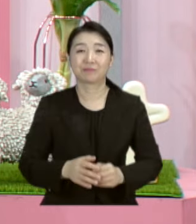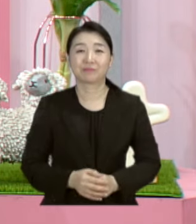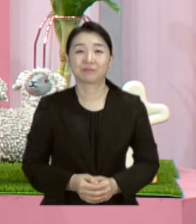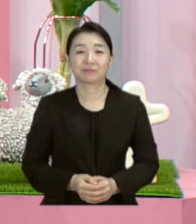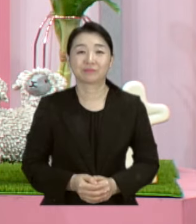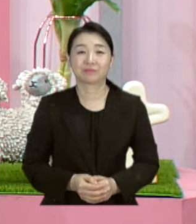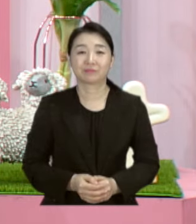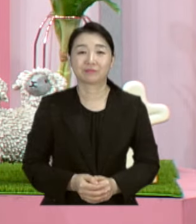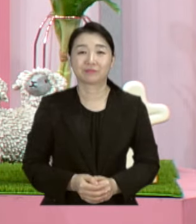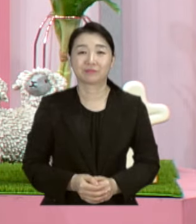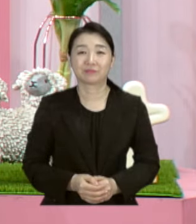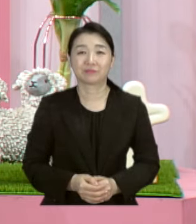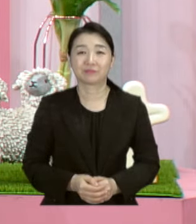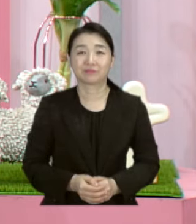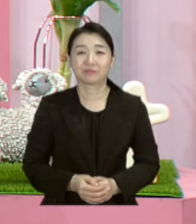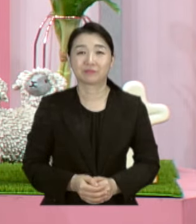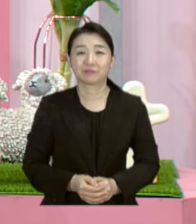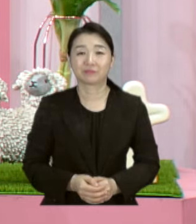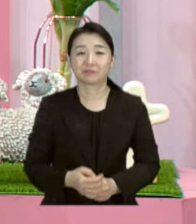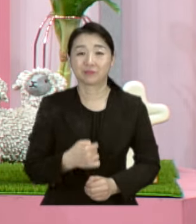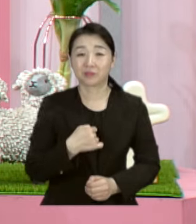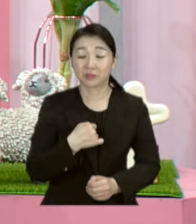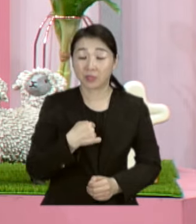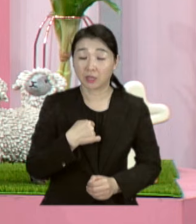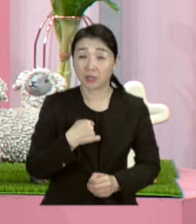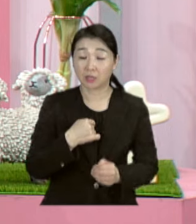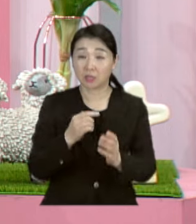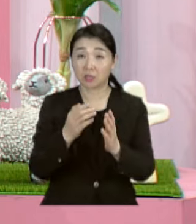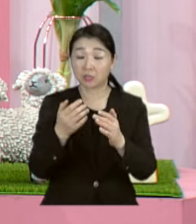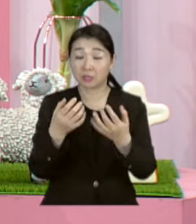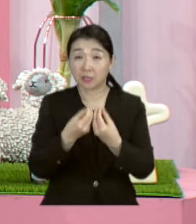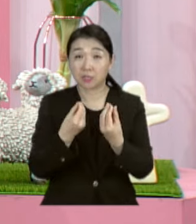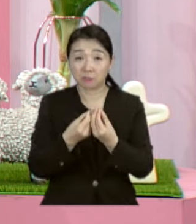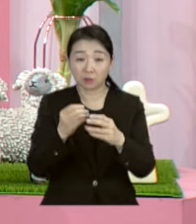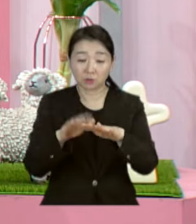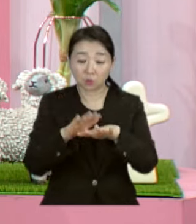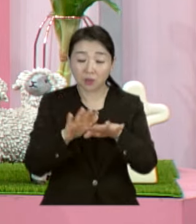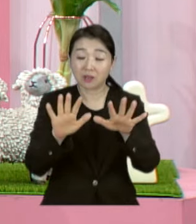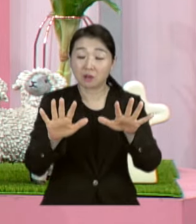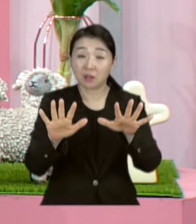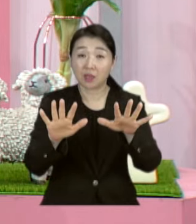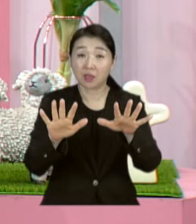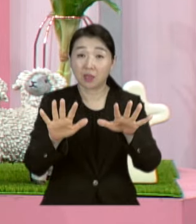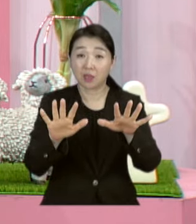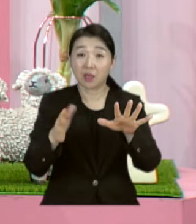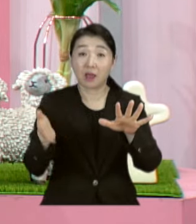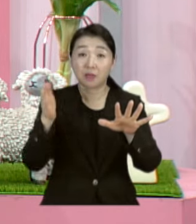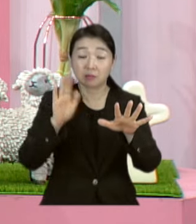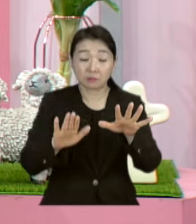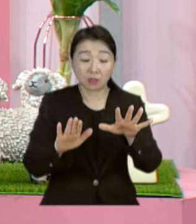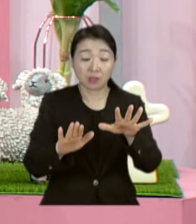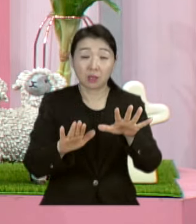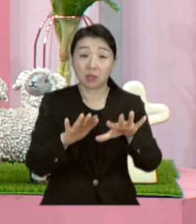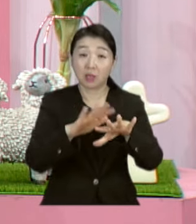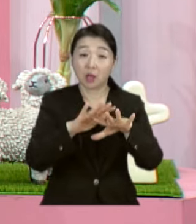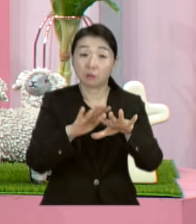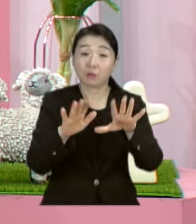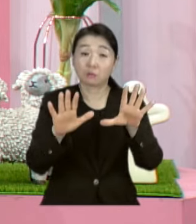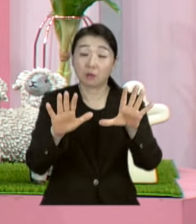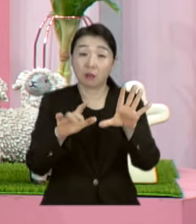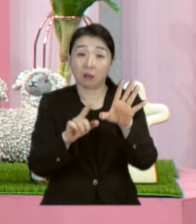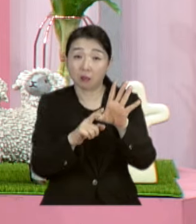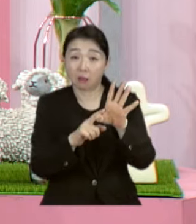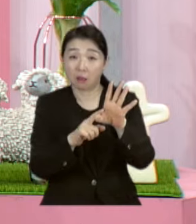때에 제가 사실은 10개 손가락 10개라면 9개는 펴고 있었어요. 주님의